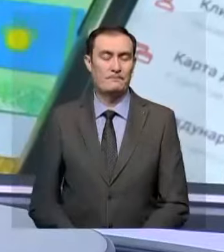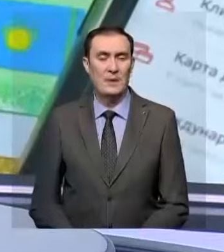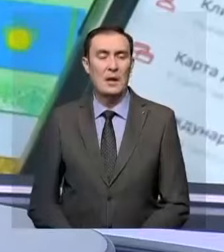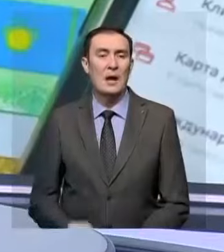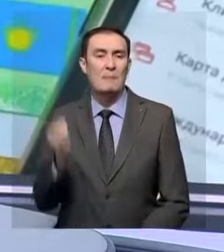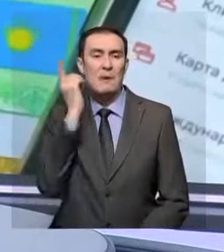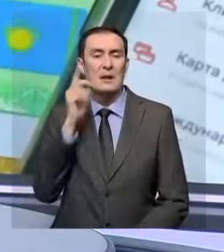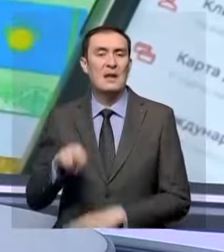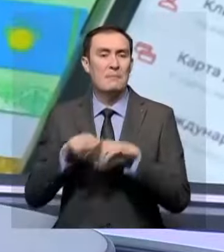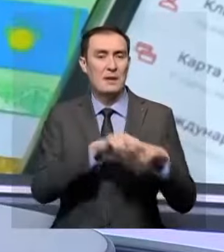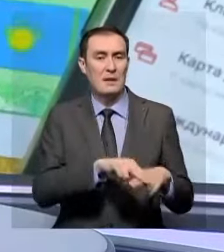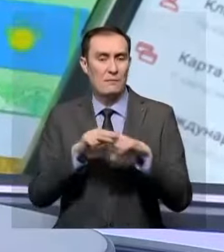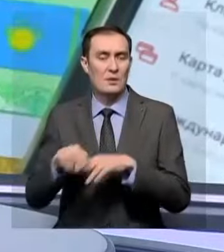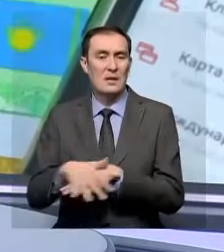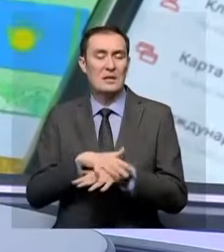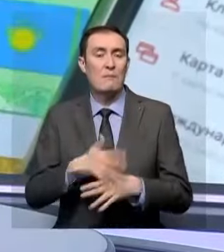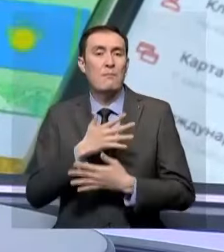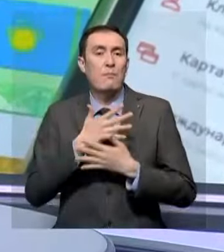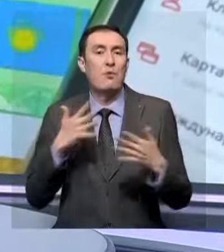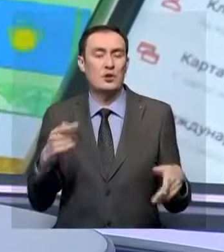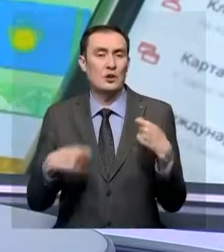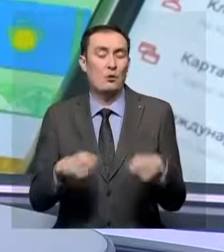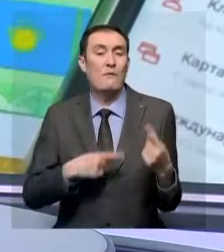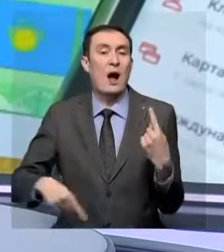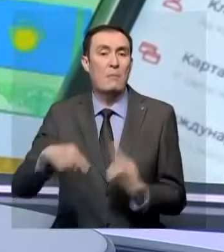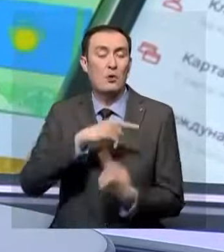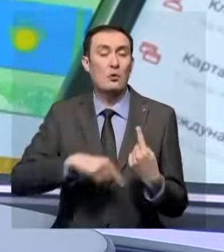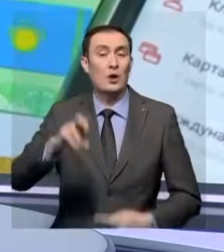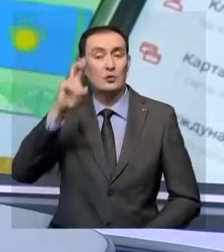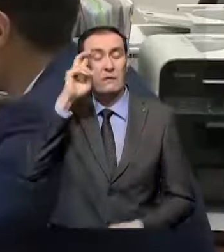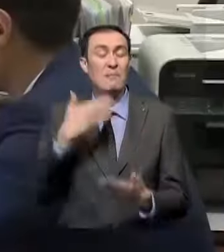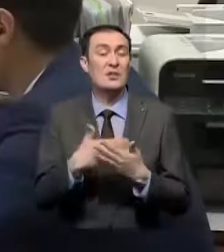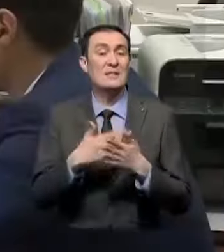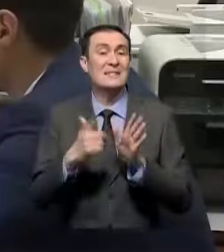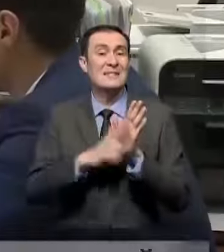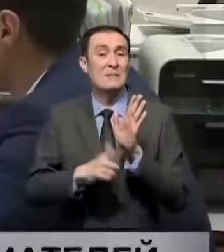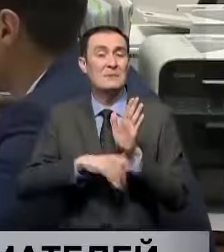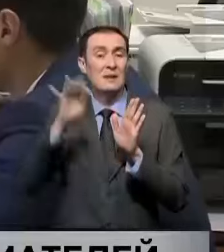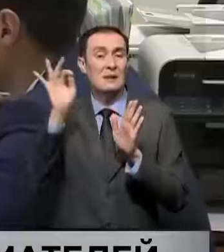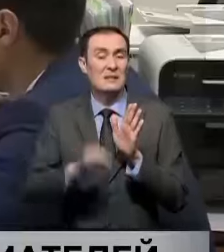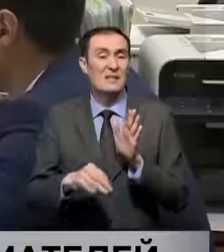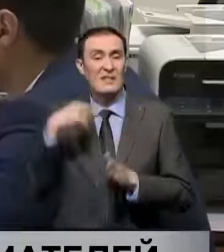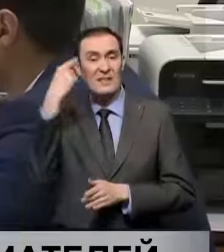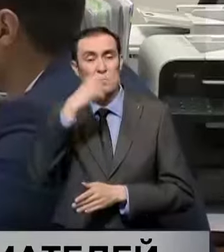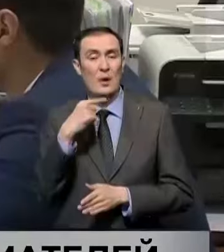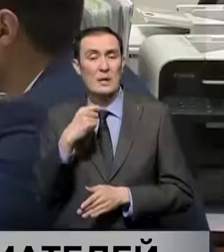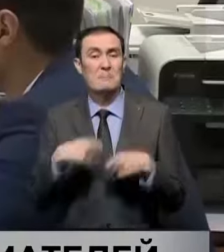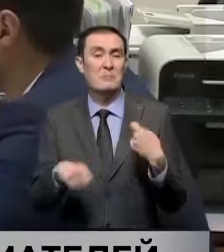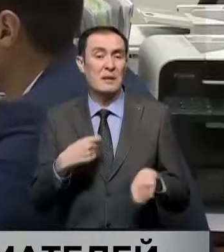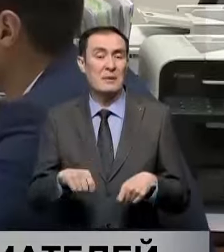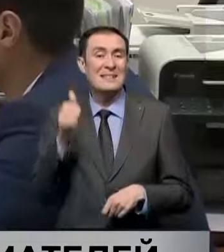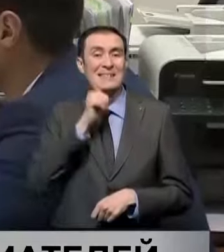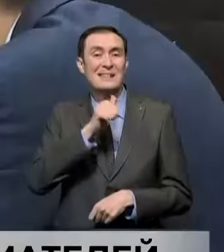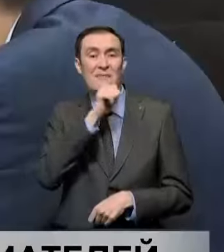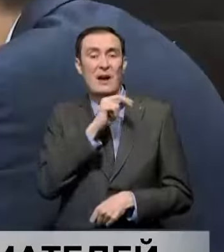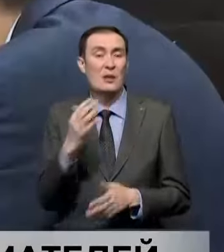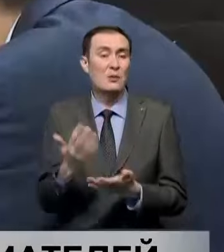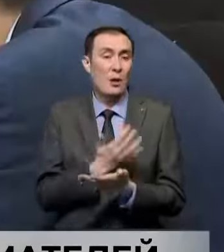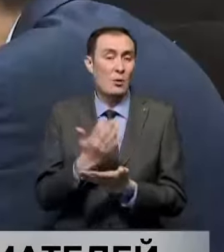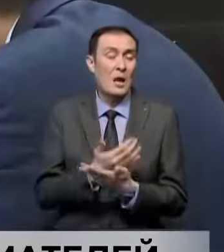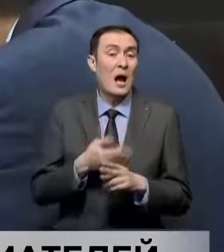Мобильные переводы казахстанцев превысили торговый оборот страны. Почти 70% индивидуальных предпринимателей скрывают